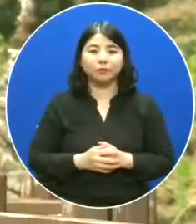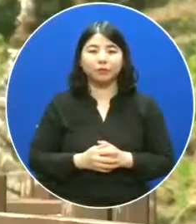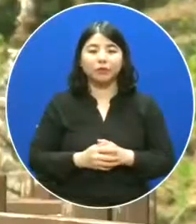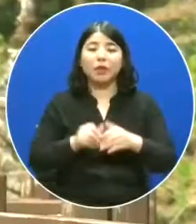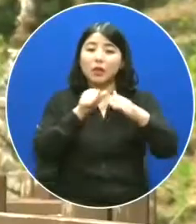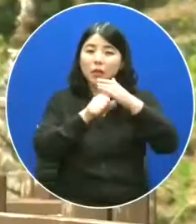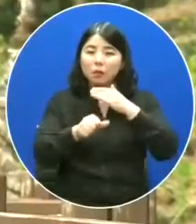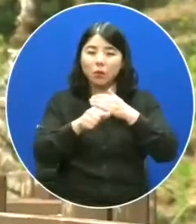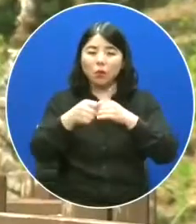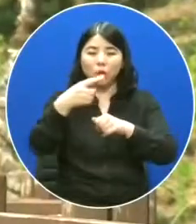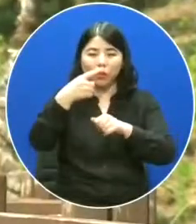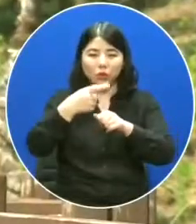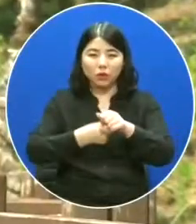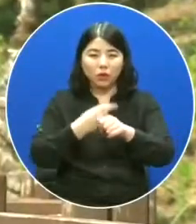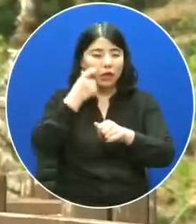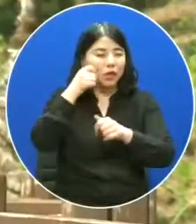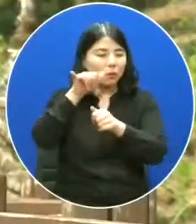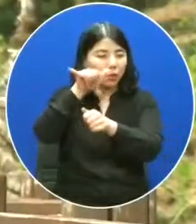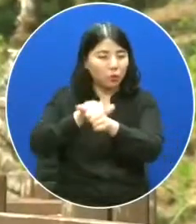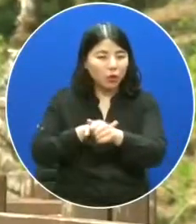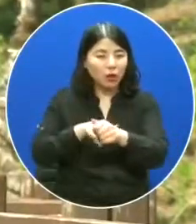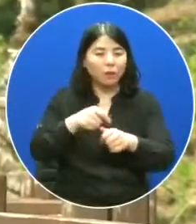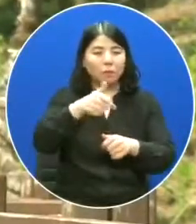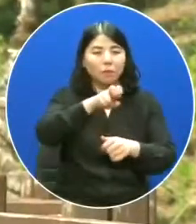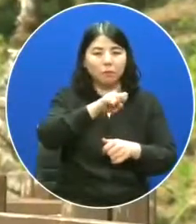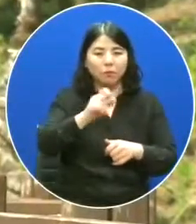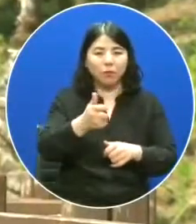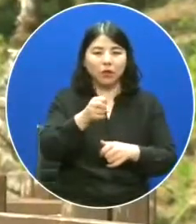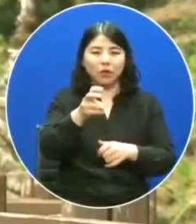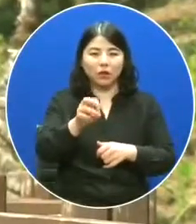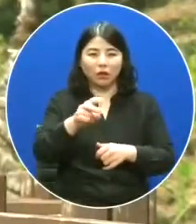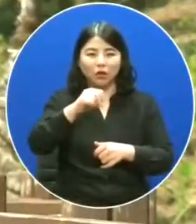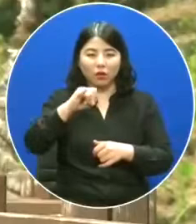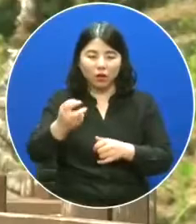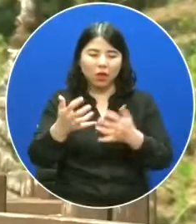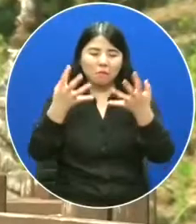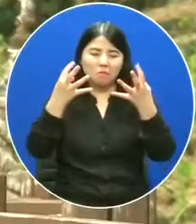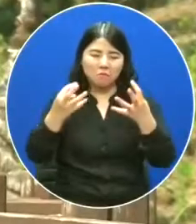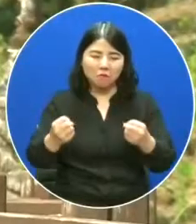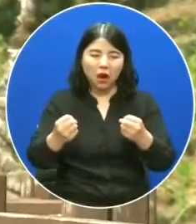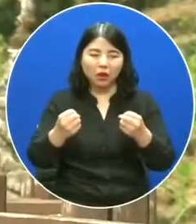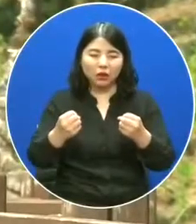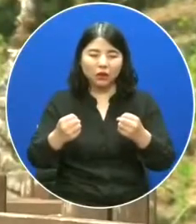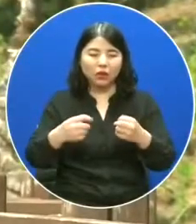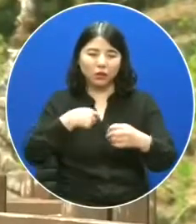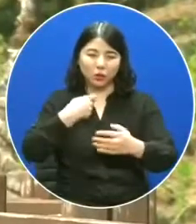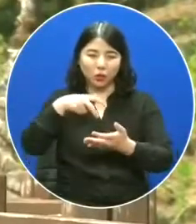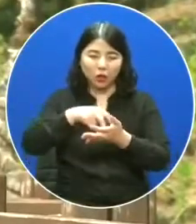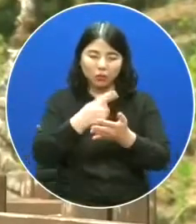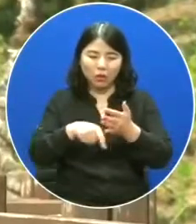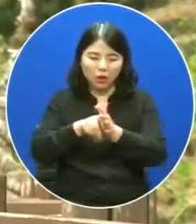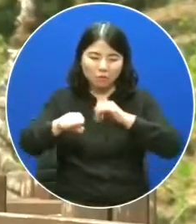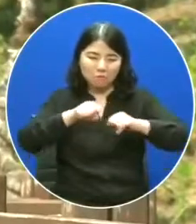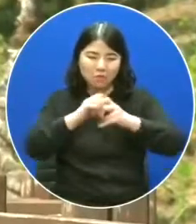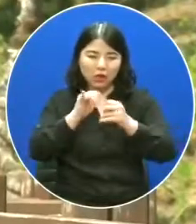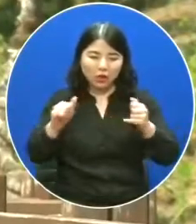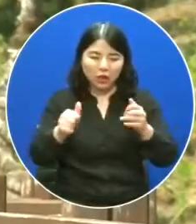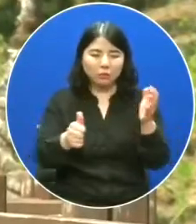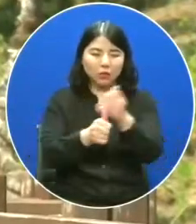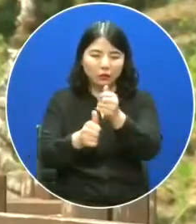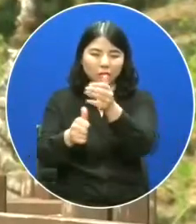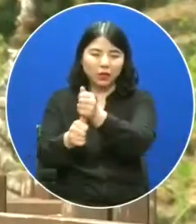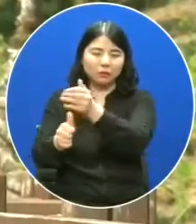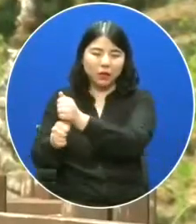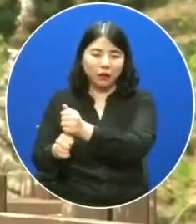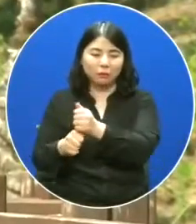밝혀냈습니다. 대표적인 친일 인사 민영희, 김현수, 김원근 또 수많은 독립운동가를 체포하고 고문했던